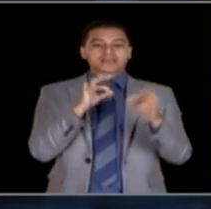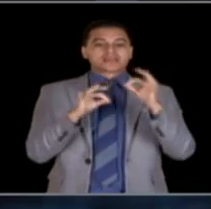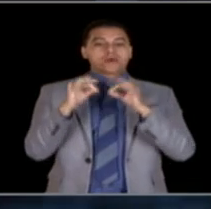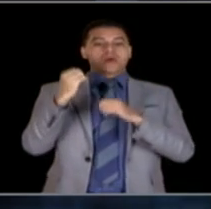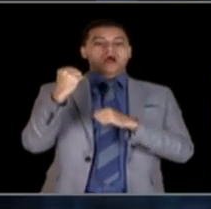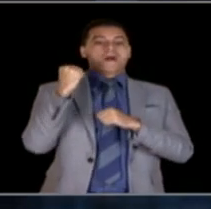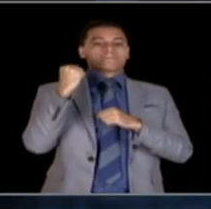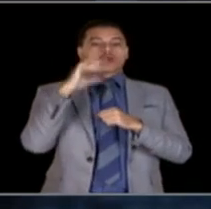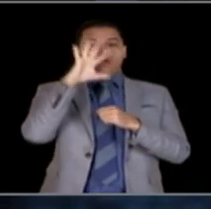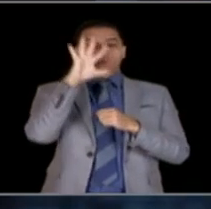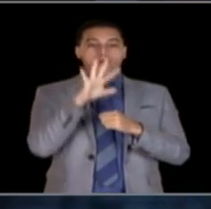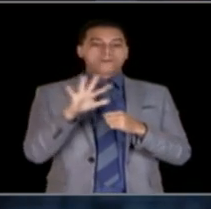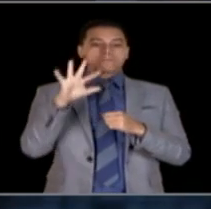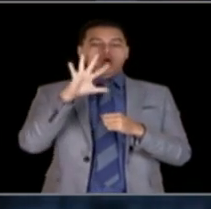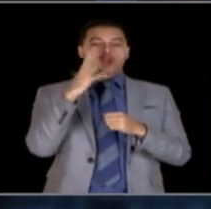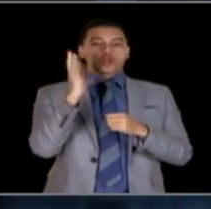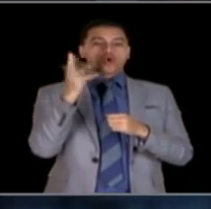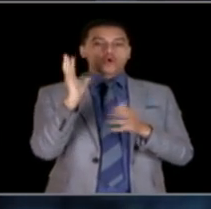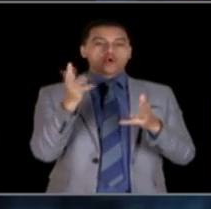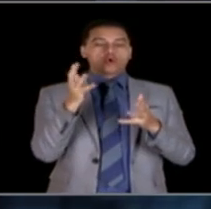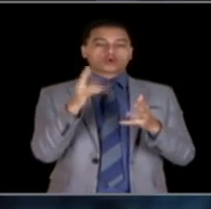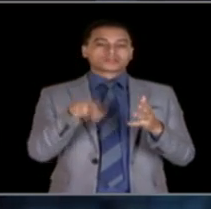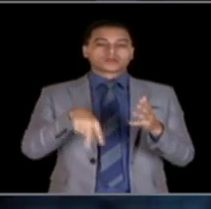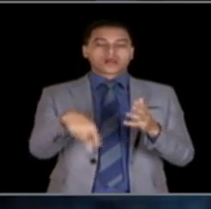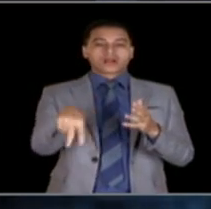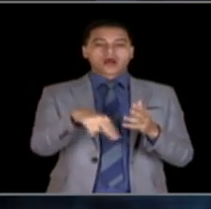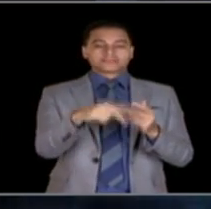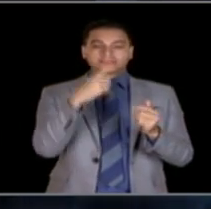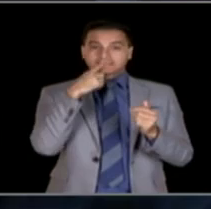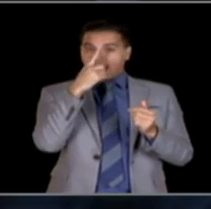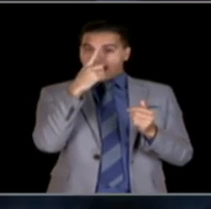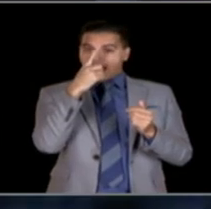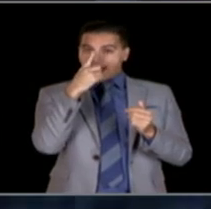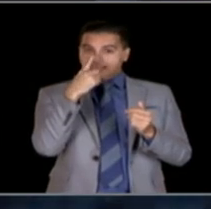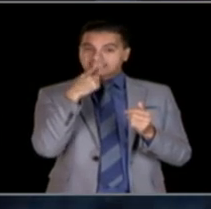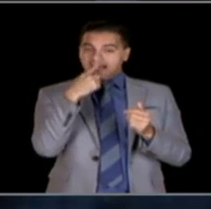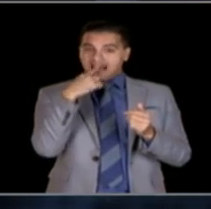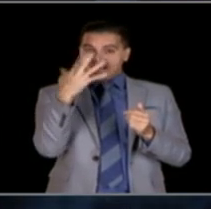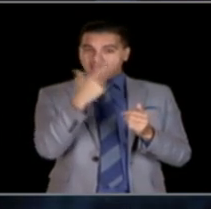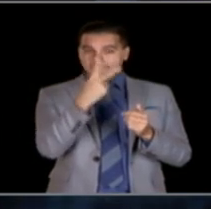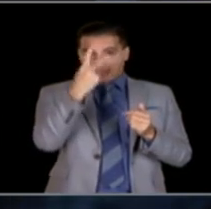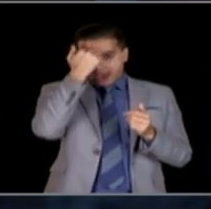لكرة القدم؟ كان سنة 2000،